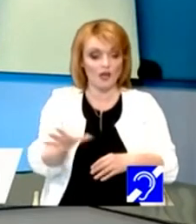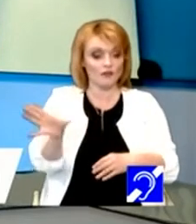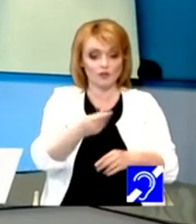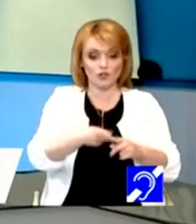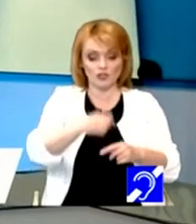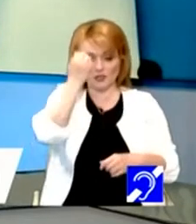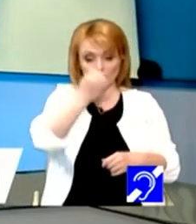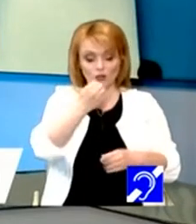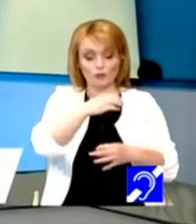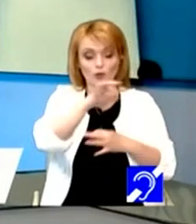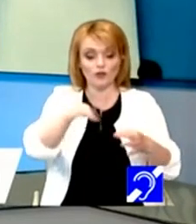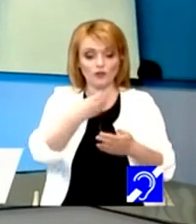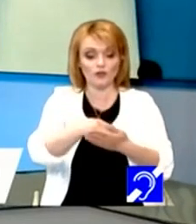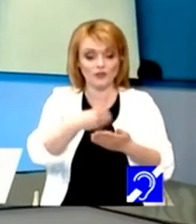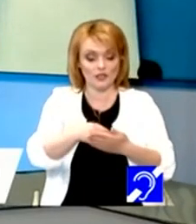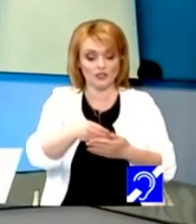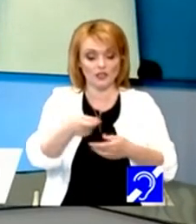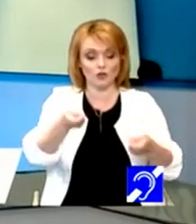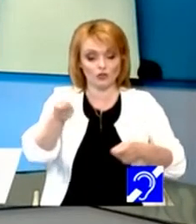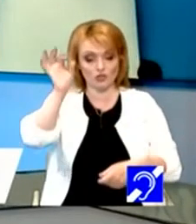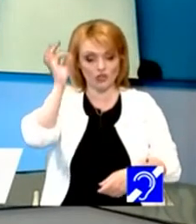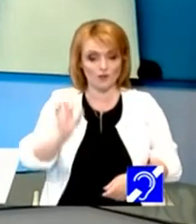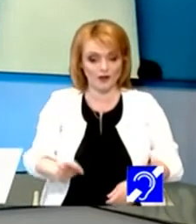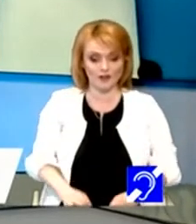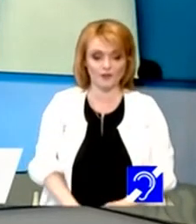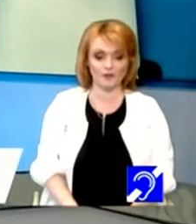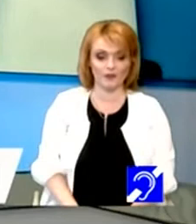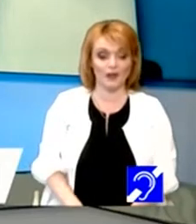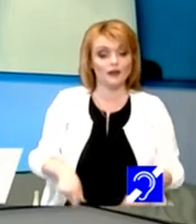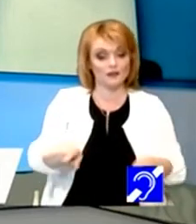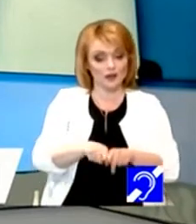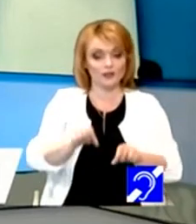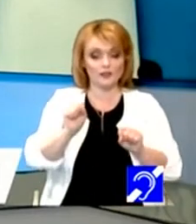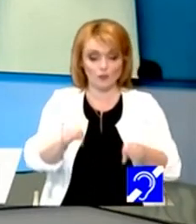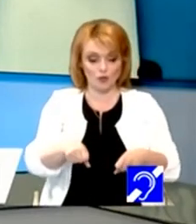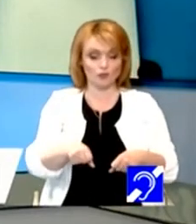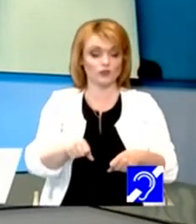german. Programul va ajuta oamenii să colecteze inteligent deșeurile și să